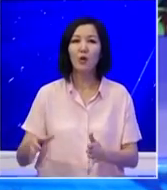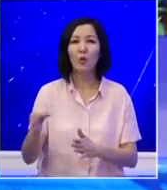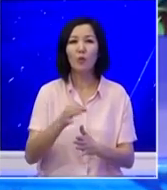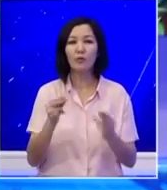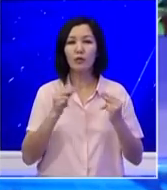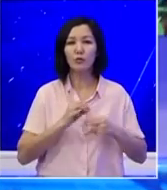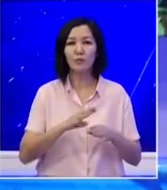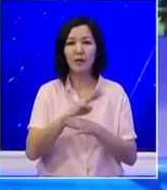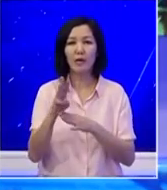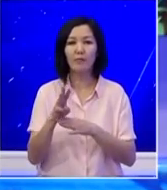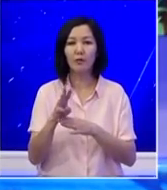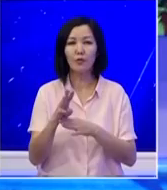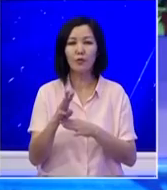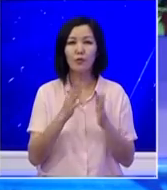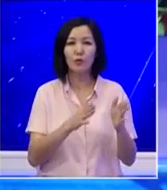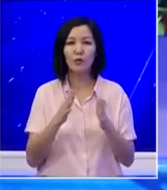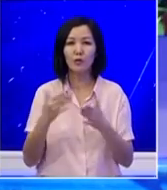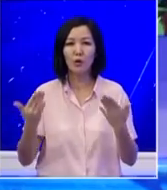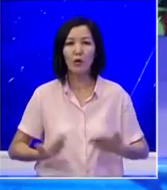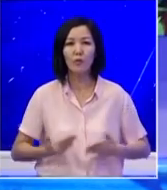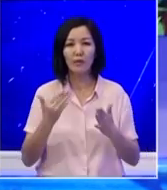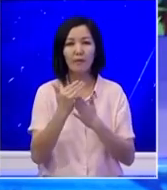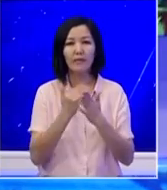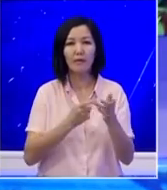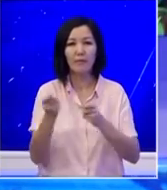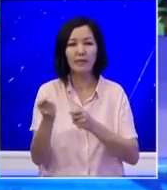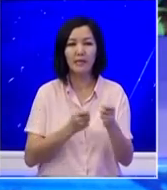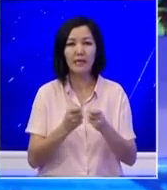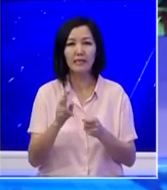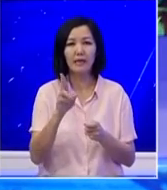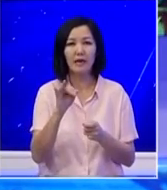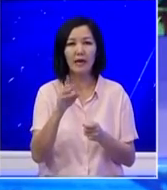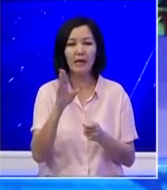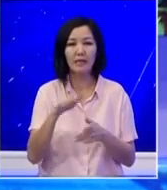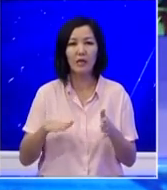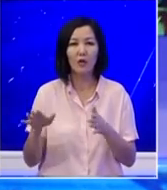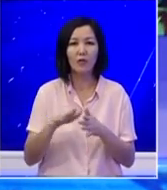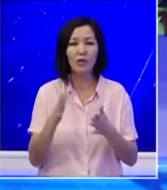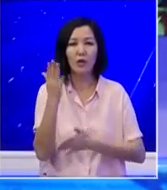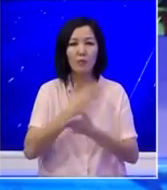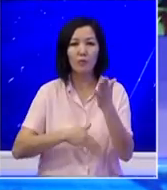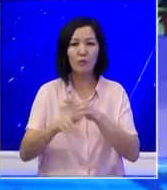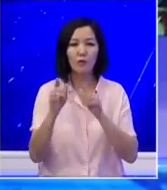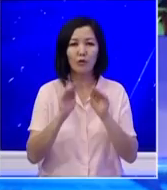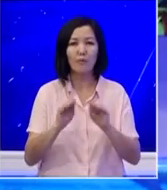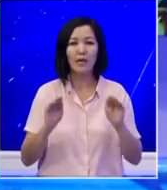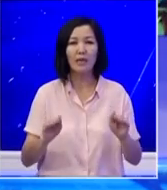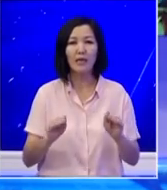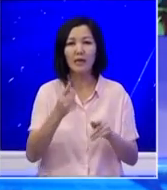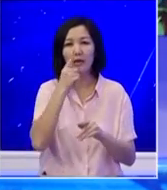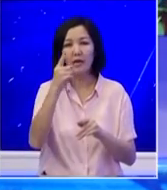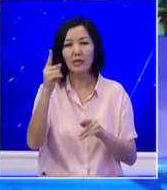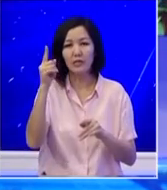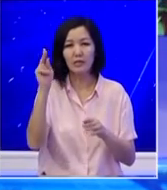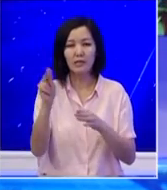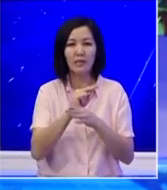Облыстық жұмыспен қамтуды үйлестіру және әлеуметтік бағдарламалар басқармасына қарасты Қаратал ауданындағы мүмкіндігі шектеулі балалар қашықтықтан